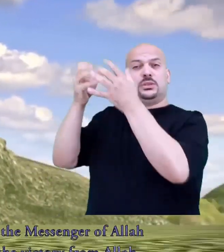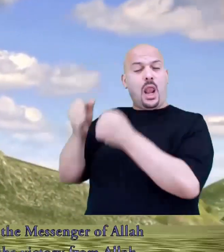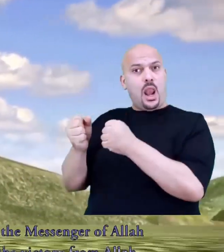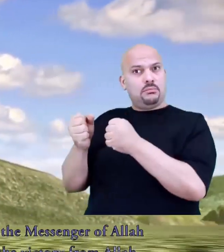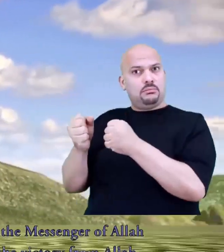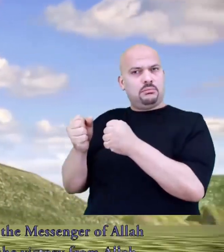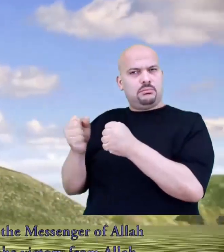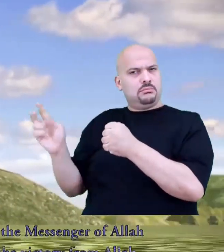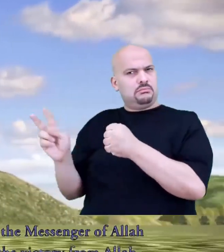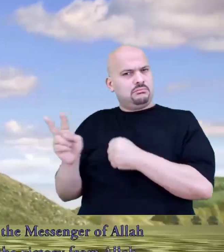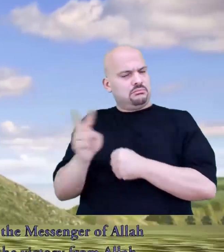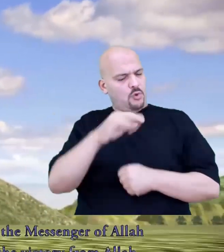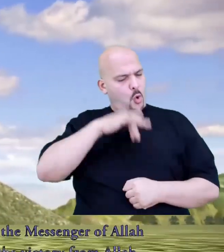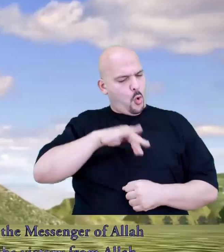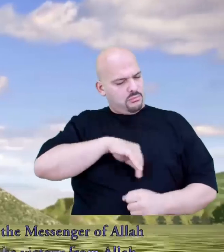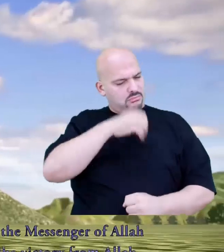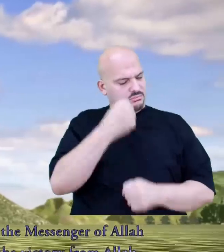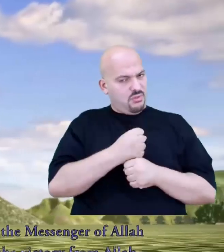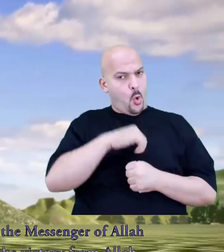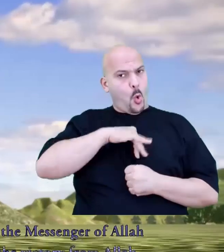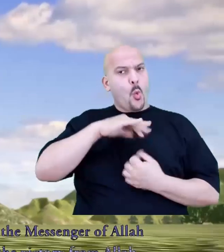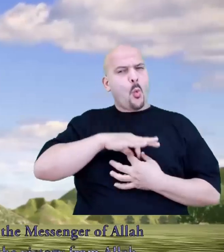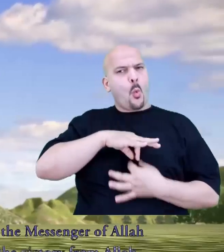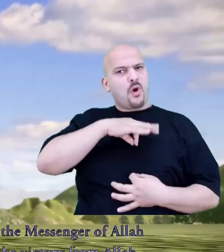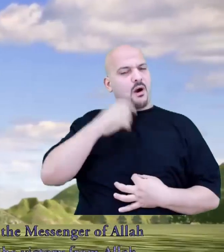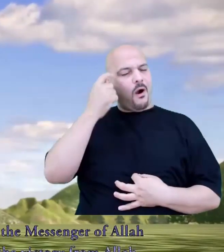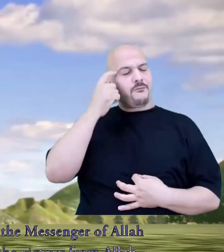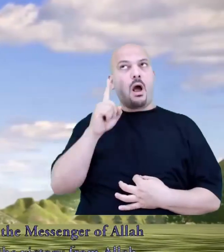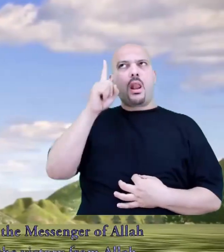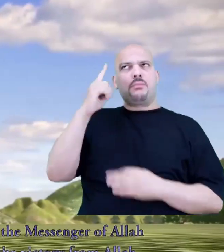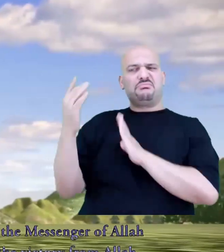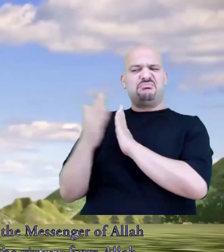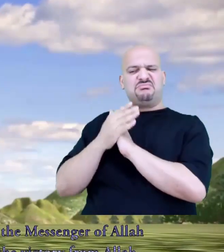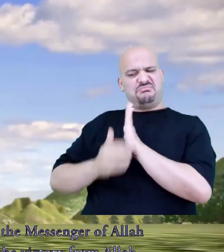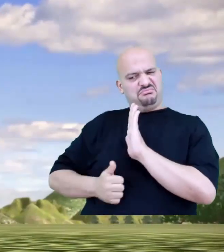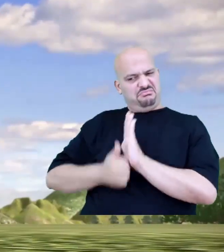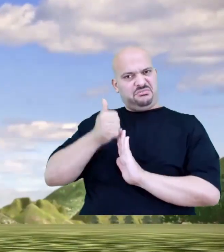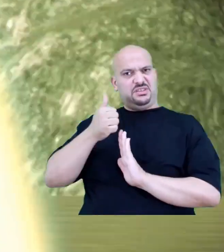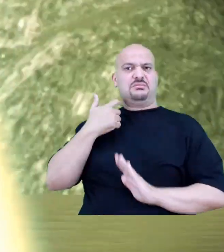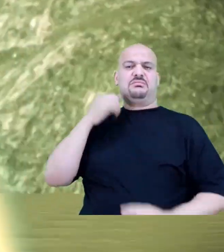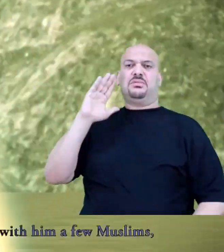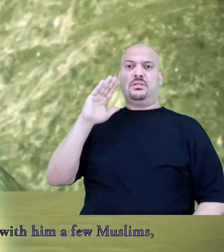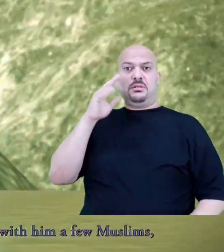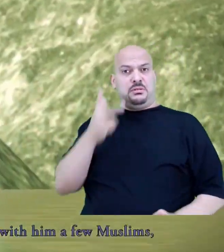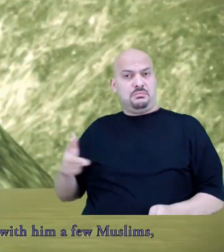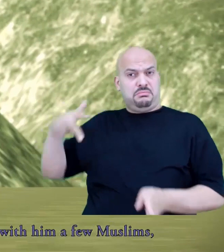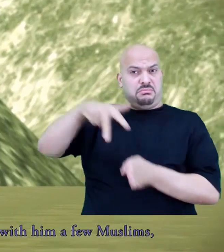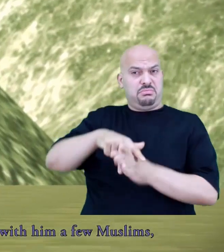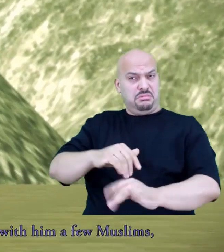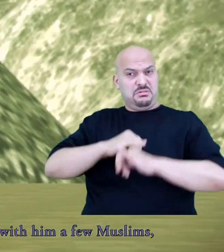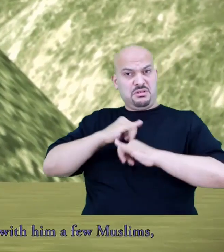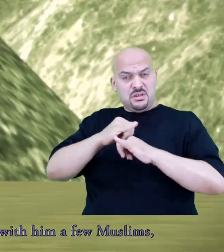وسلم ظل ثابتاً واثقاً بنصر الله، فركب